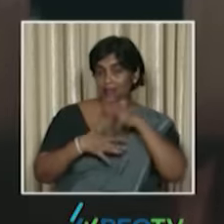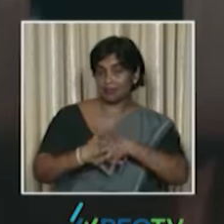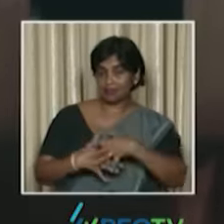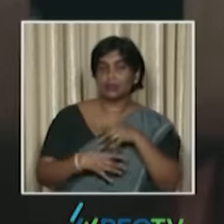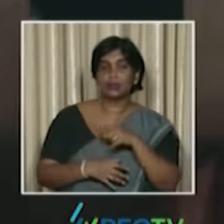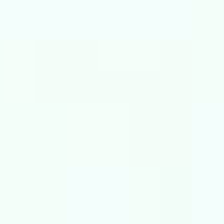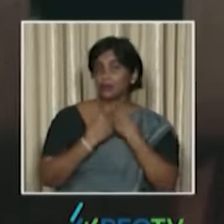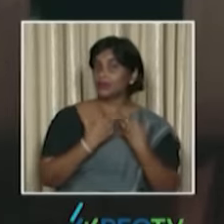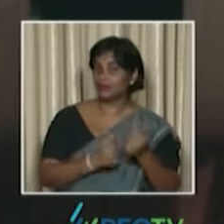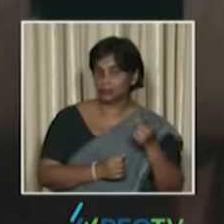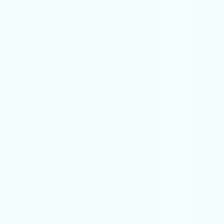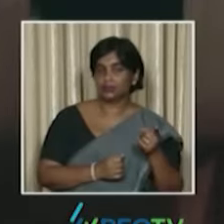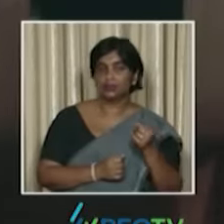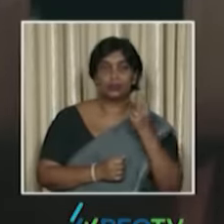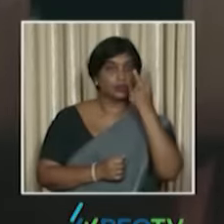මේක 2022